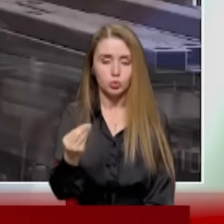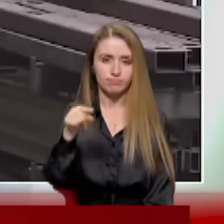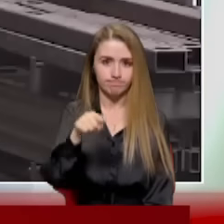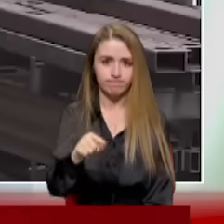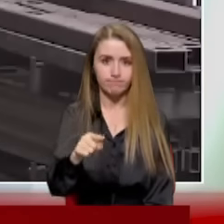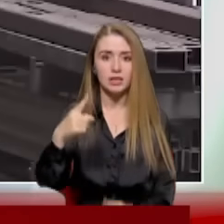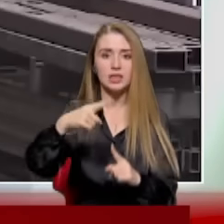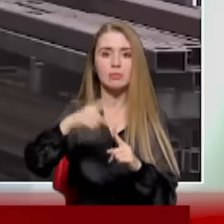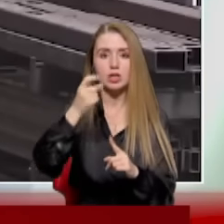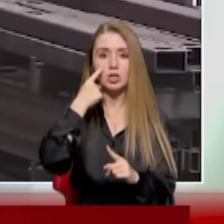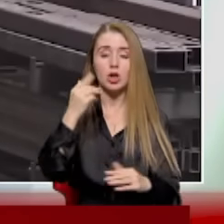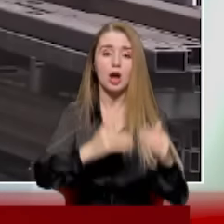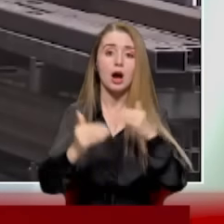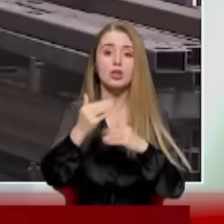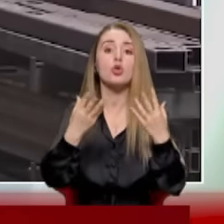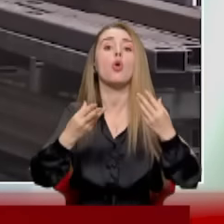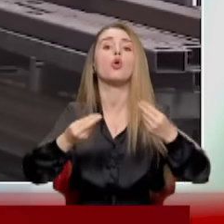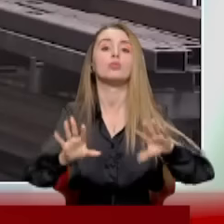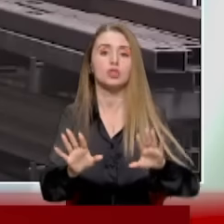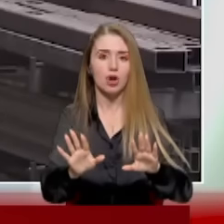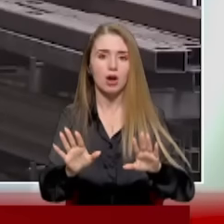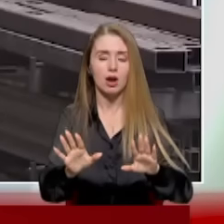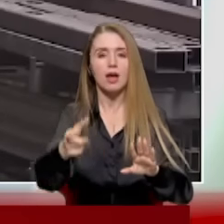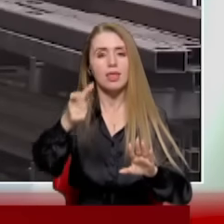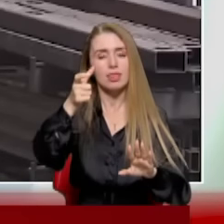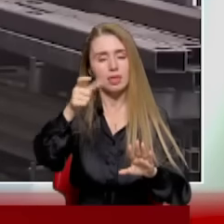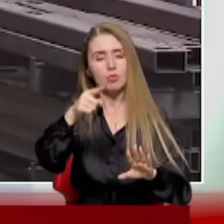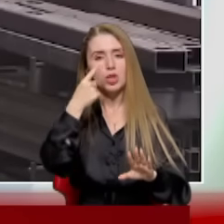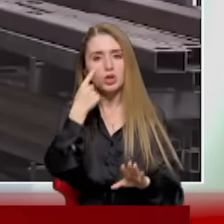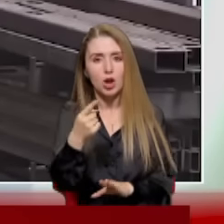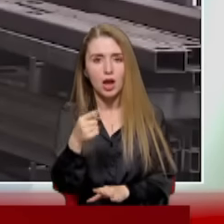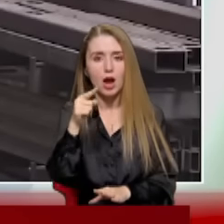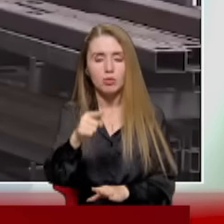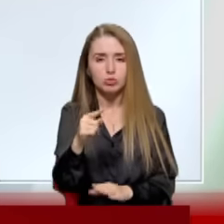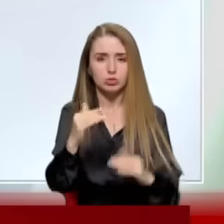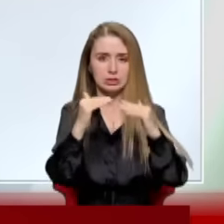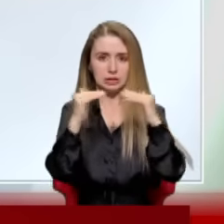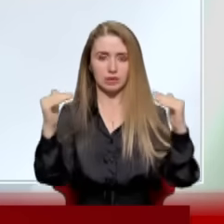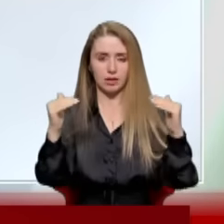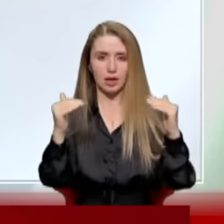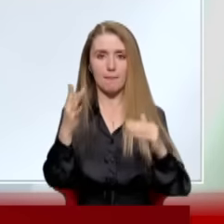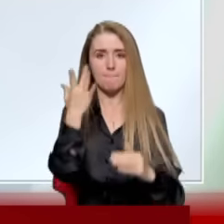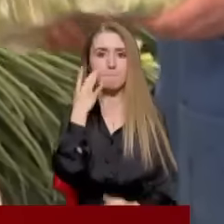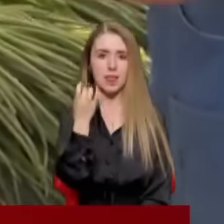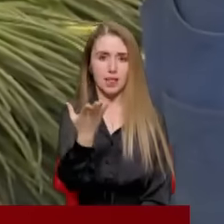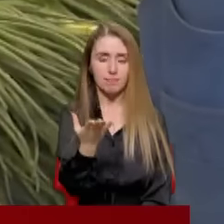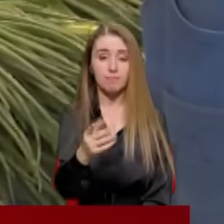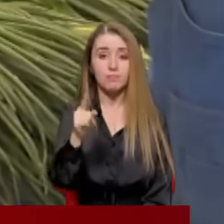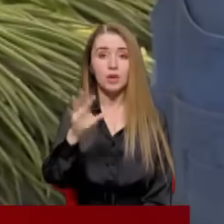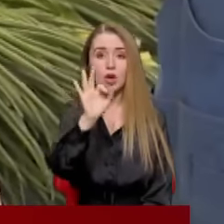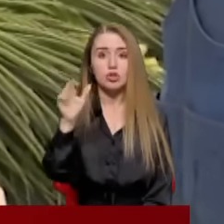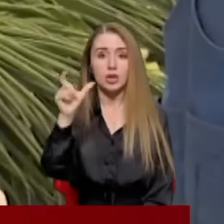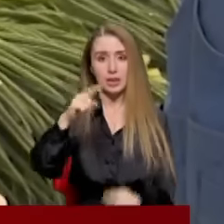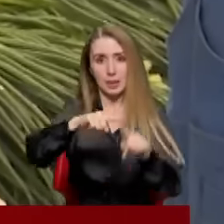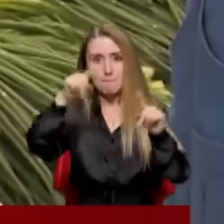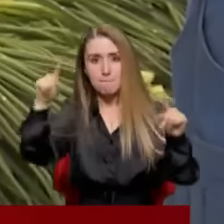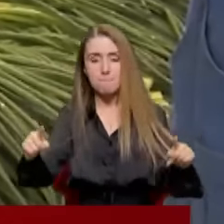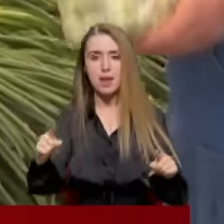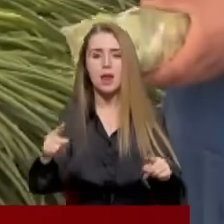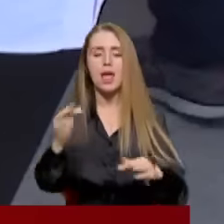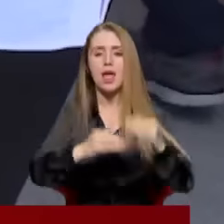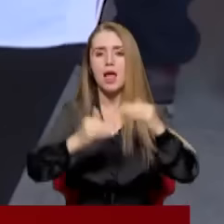belirlendi. Temmuz'da artış yapılmayacağını dikkate alarak bu seviye belirlenmiş durumdaydı. Ama Ocak ayından bu yana her